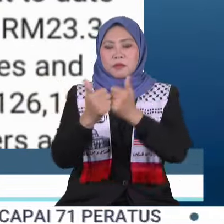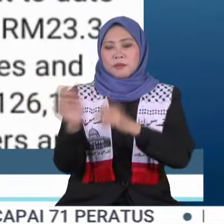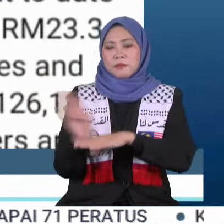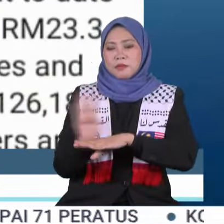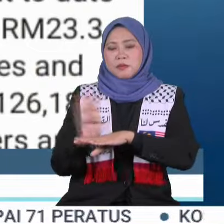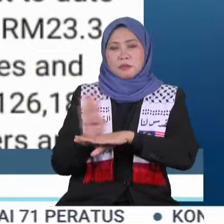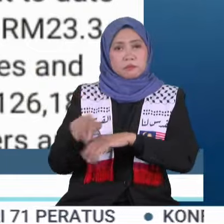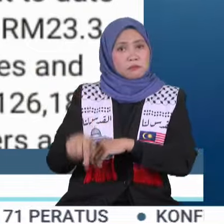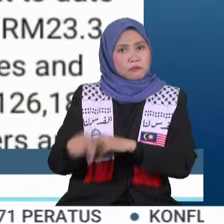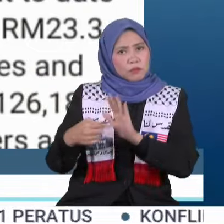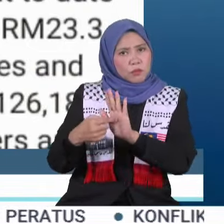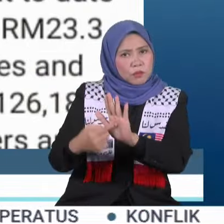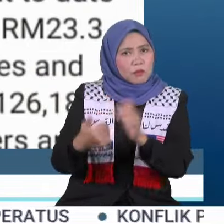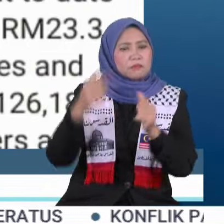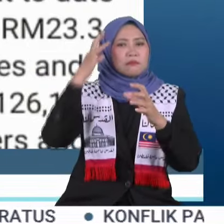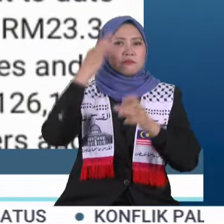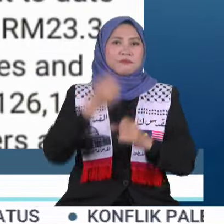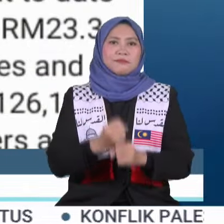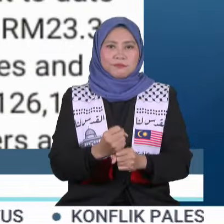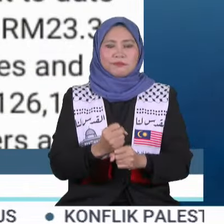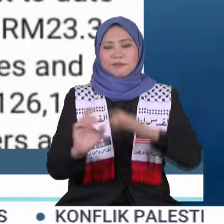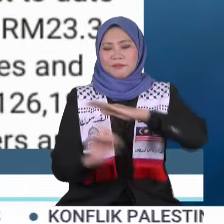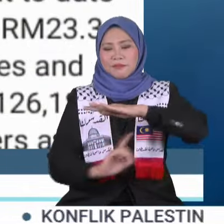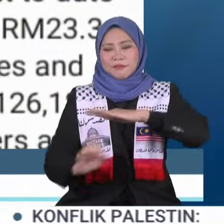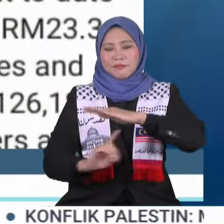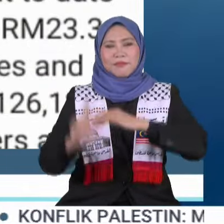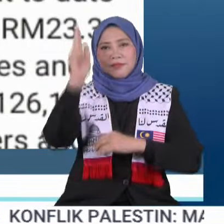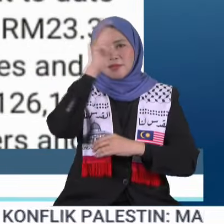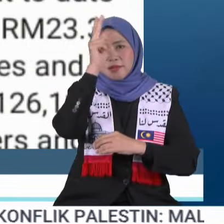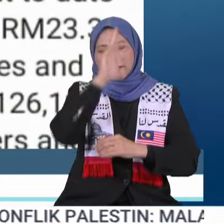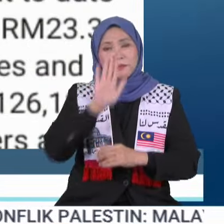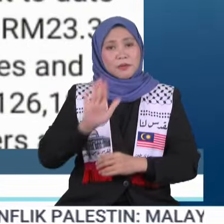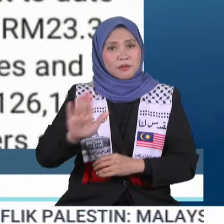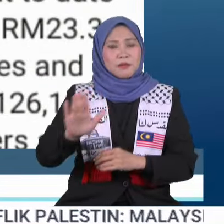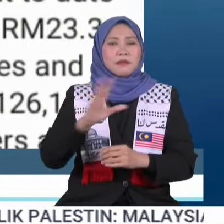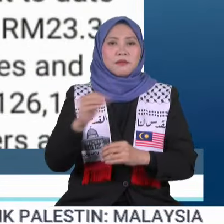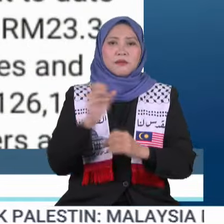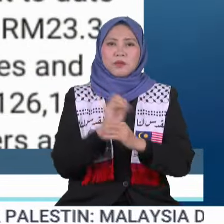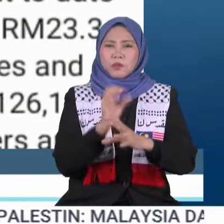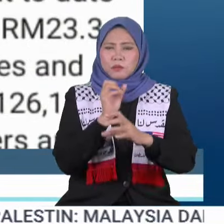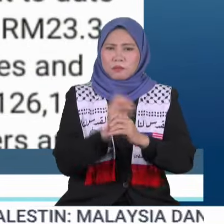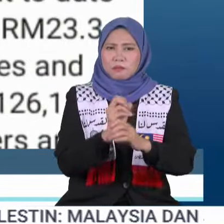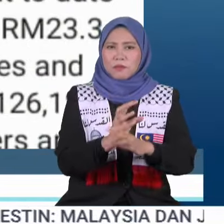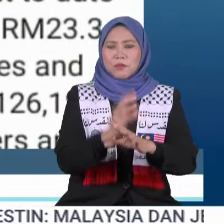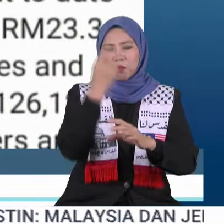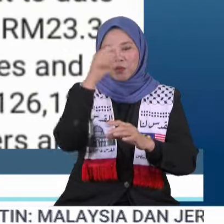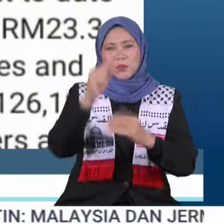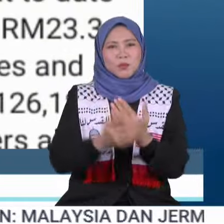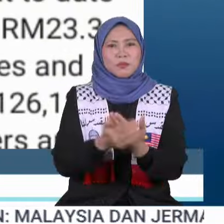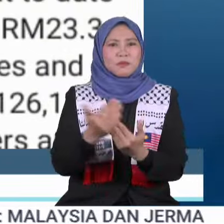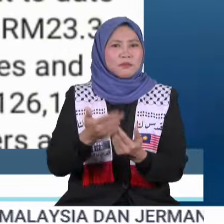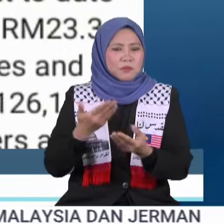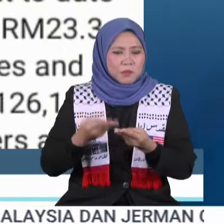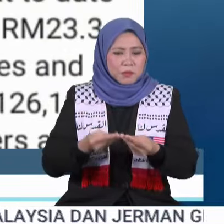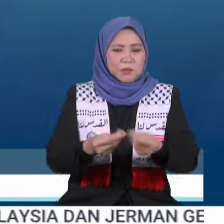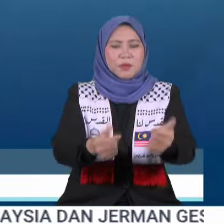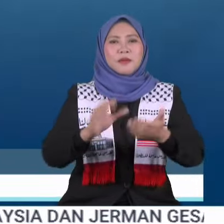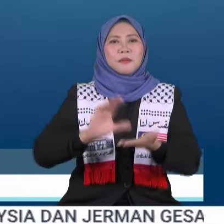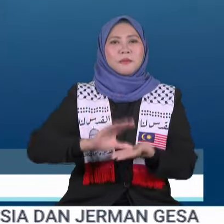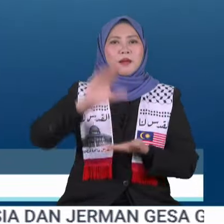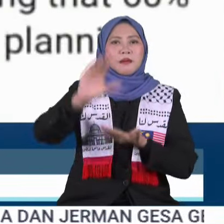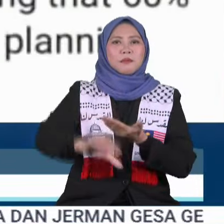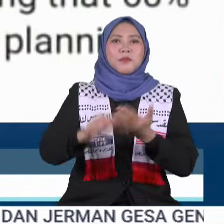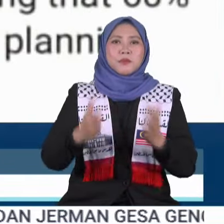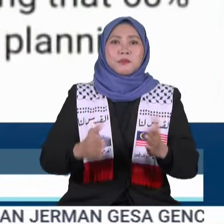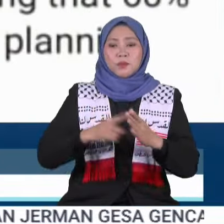perniagaan itu mencerminkan keyakinan terhadap dasar Kerajaan madani dan usaha bersungguh-sungguh untuk memudahkan perjalanan pelabur